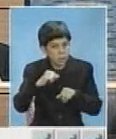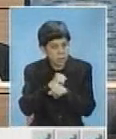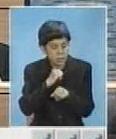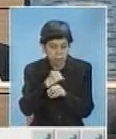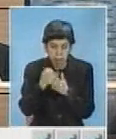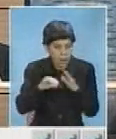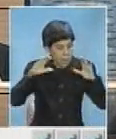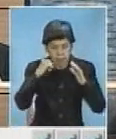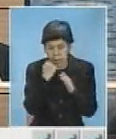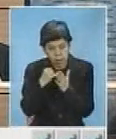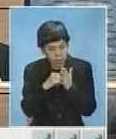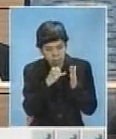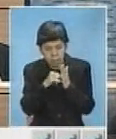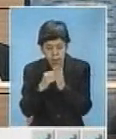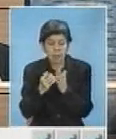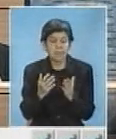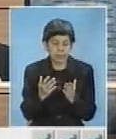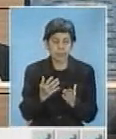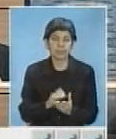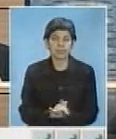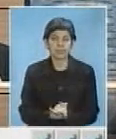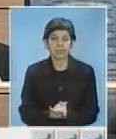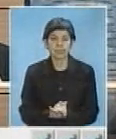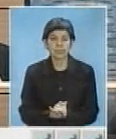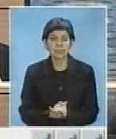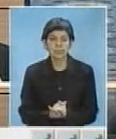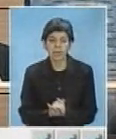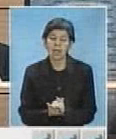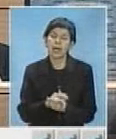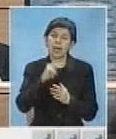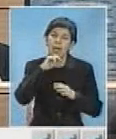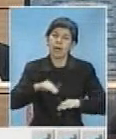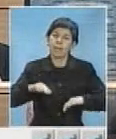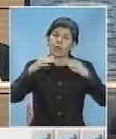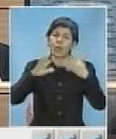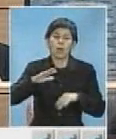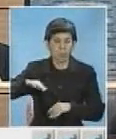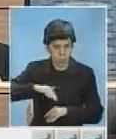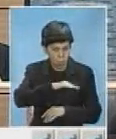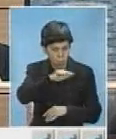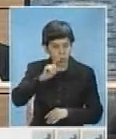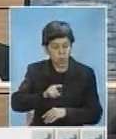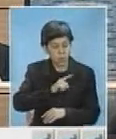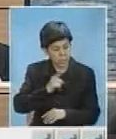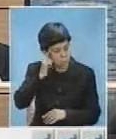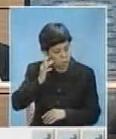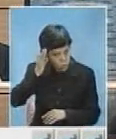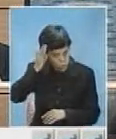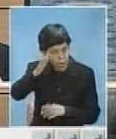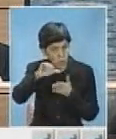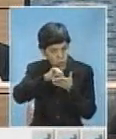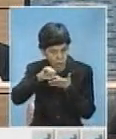ที่ผิดพลาดของรัฐบาลในช่วงที่ผ่านมาแต่เมื่อเกิดขึ้นแล้วหน้าที่ของพวกเราทุกคนก็คือมองไปสู่อนาค